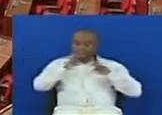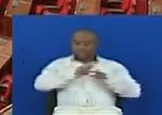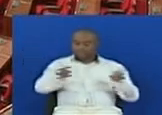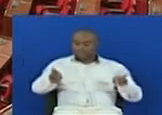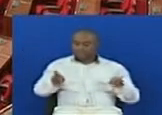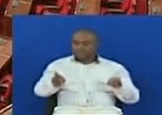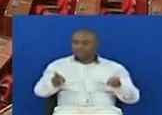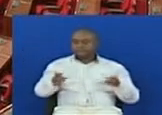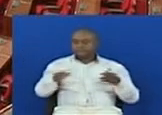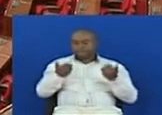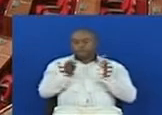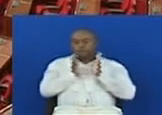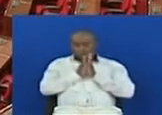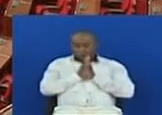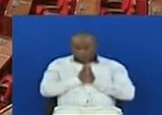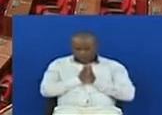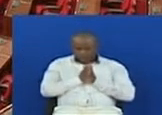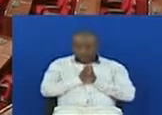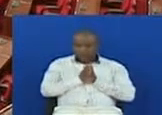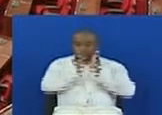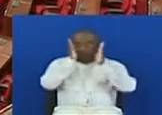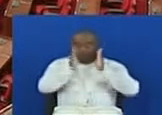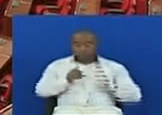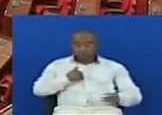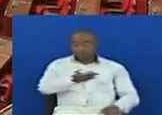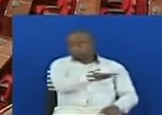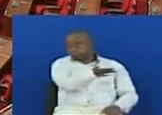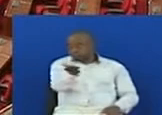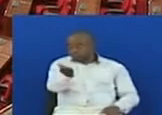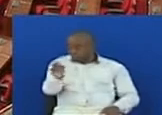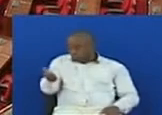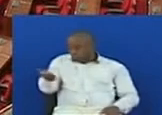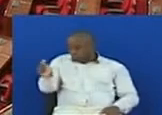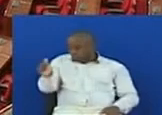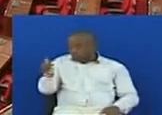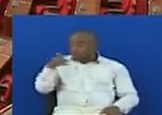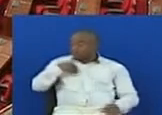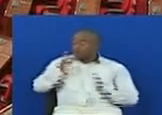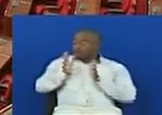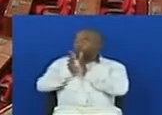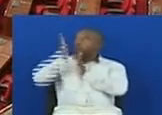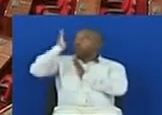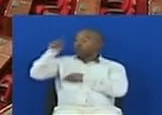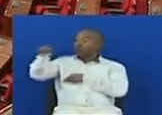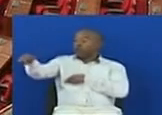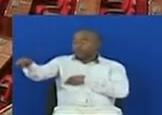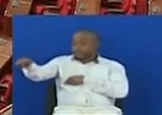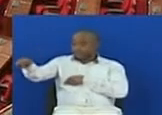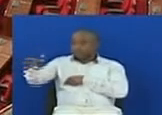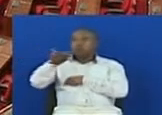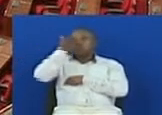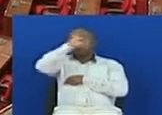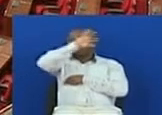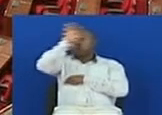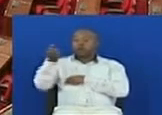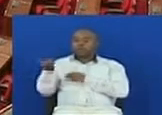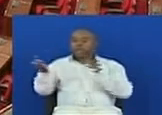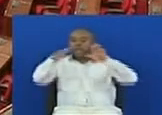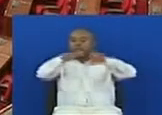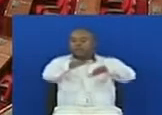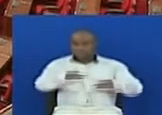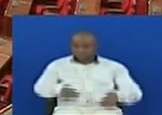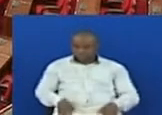na naibu Speaker na katibu wa bunge na Watanzania wote wanaotusikia sasa hivi, kwa Mungu awabariki sana na